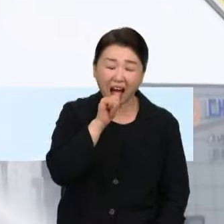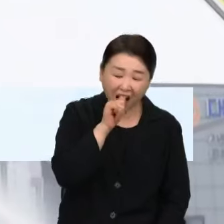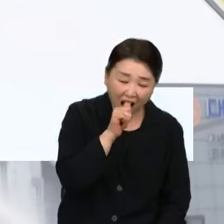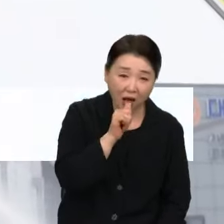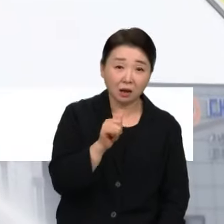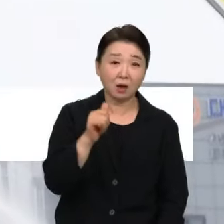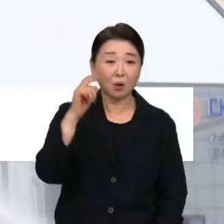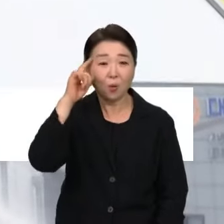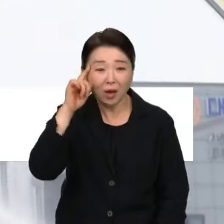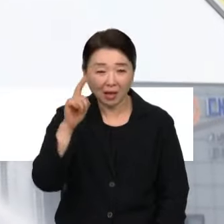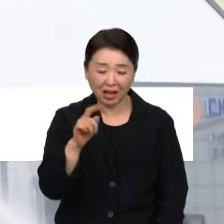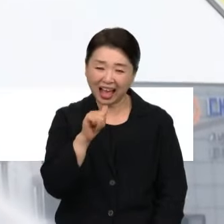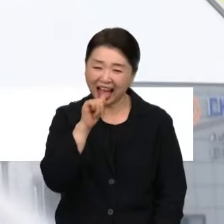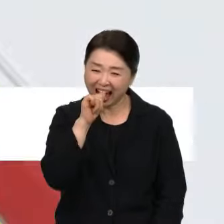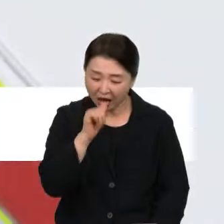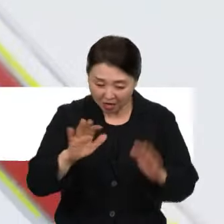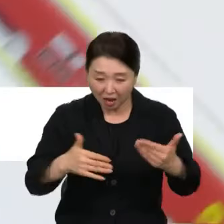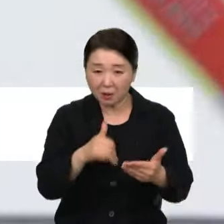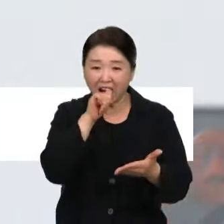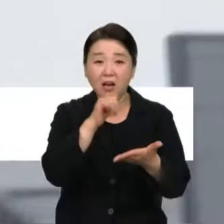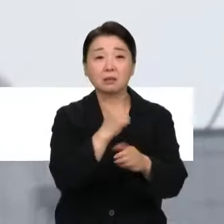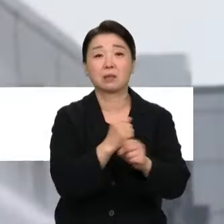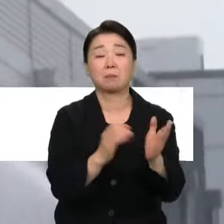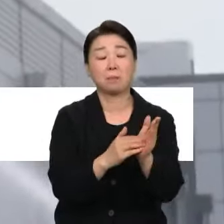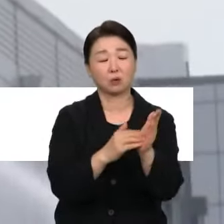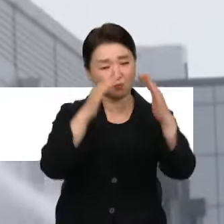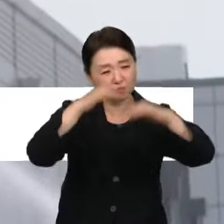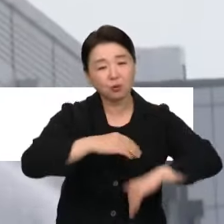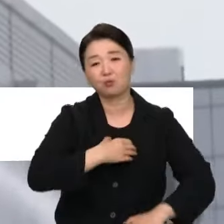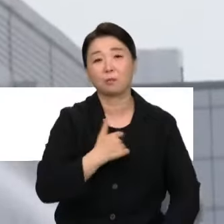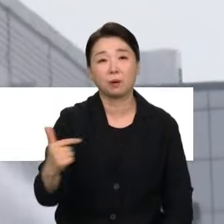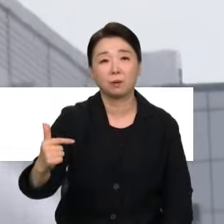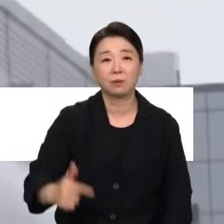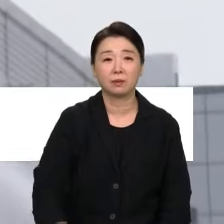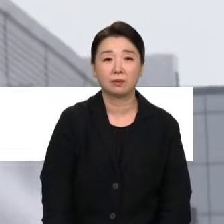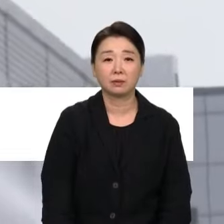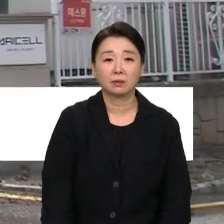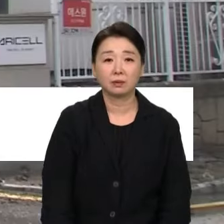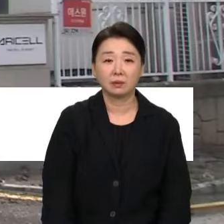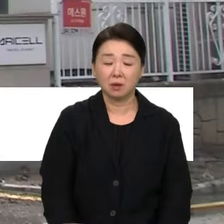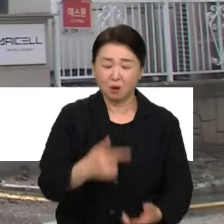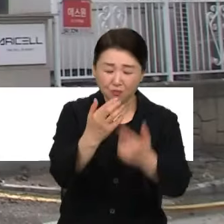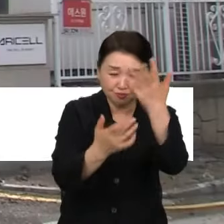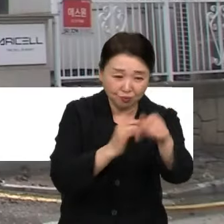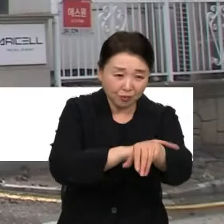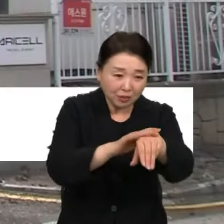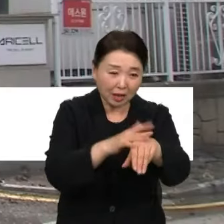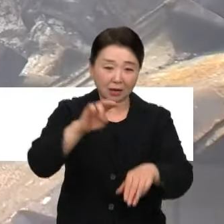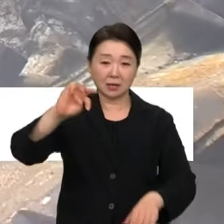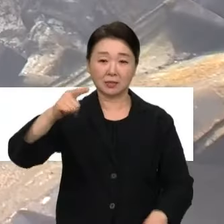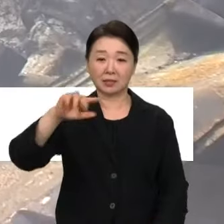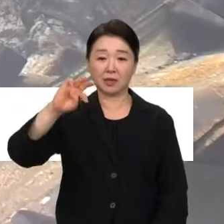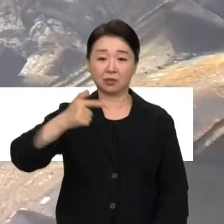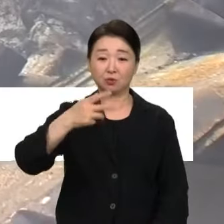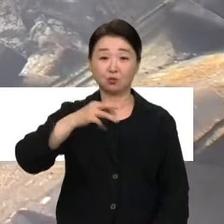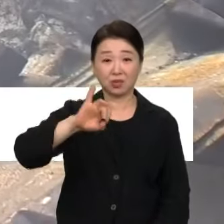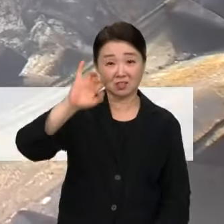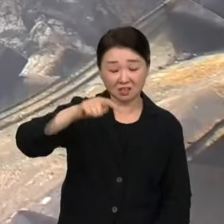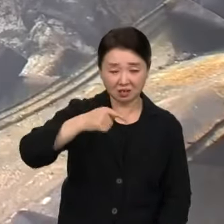덧댄 경량 철골 구조 건물이라 무너질 가능성이 높았습니다. 특히 불에 잘 타는 샌드위치 패널을